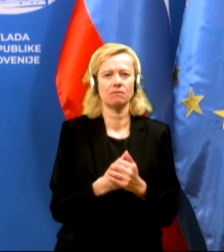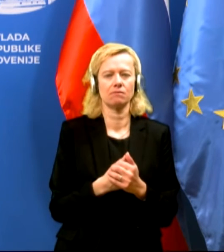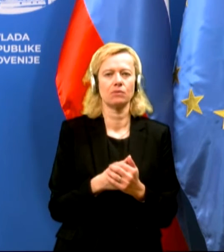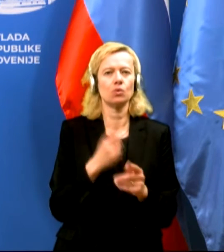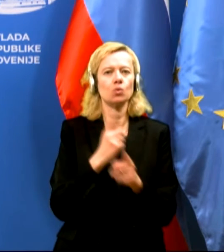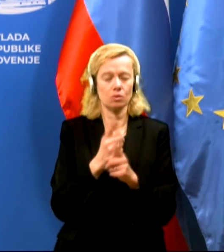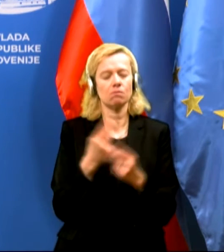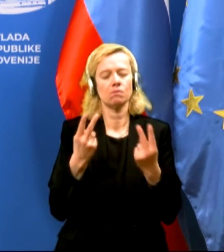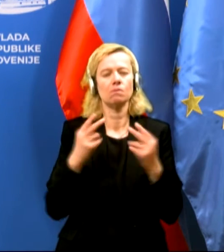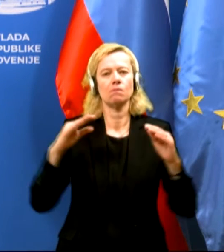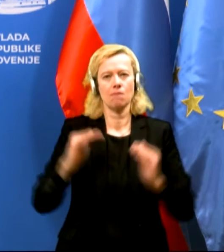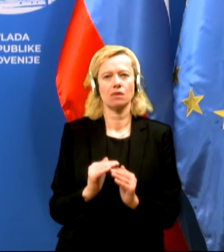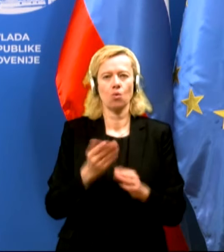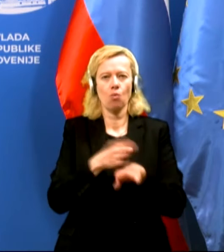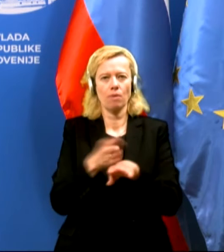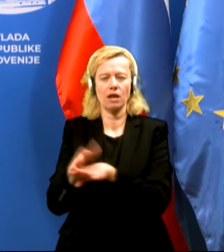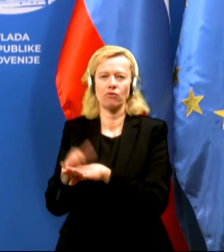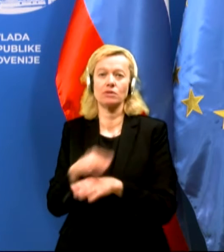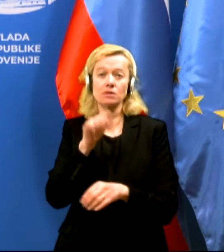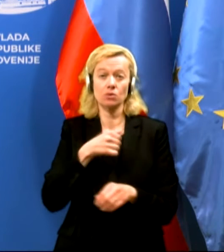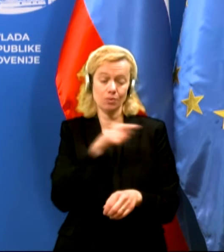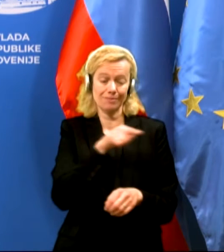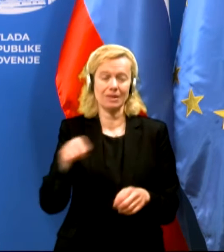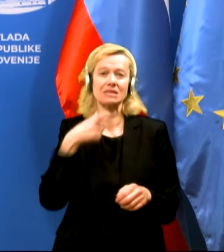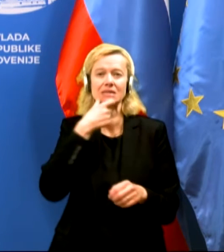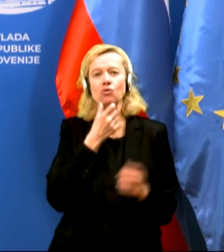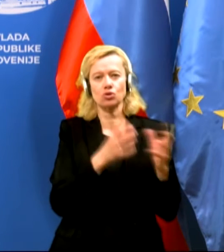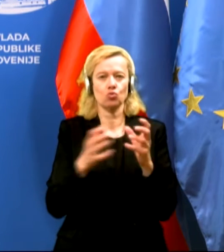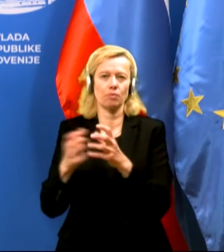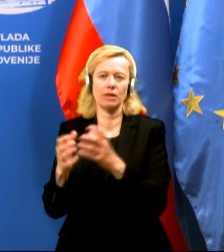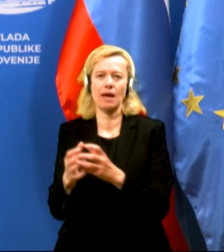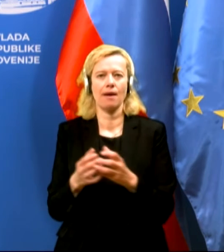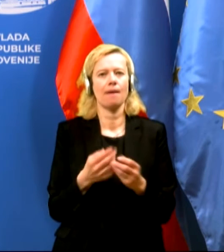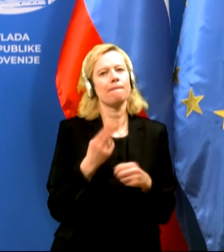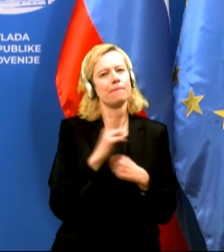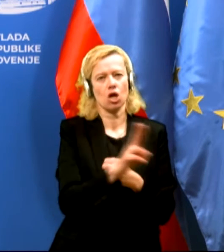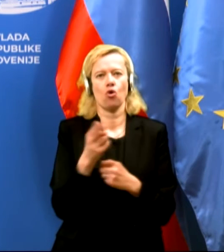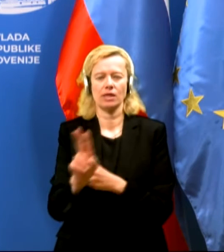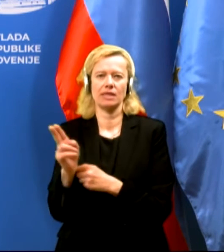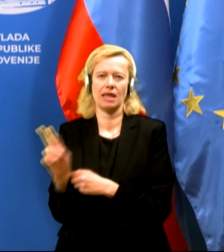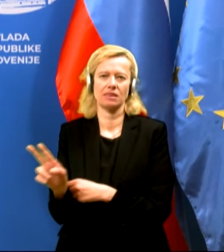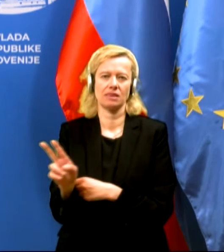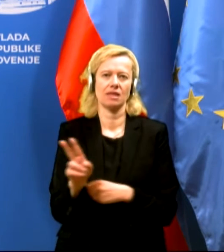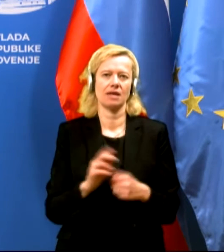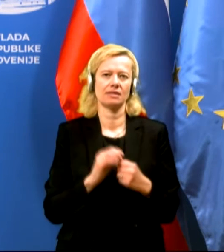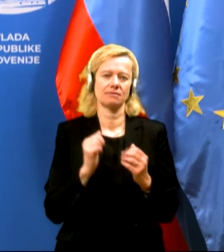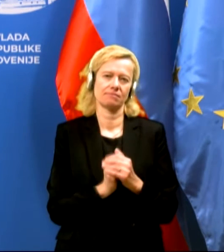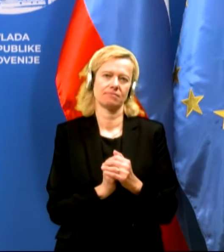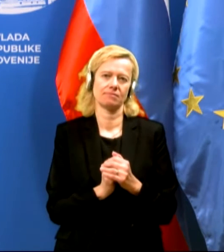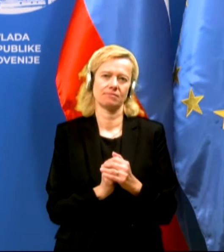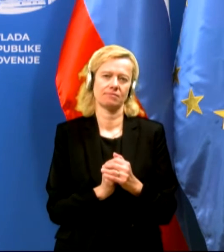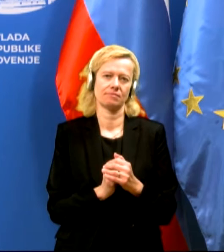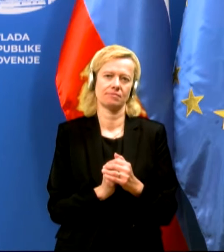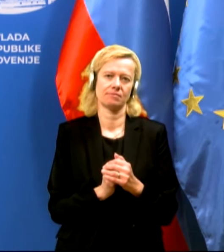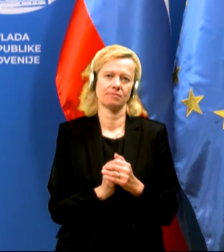pomembno manjšo umrljivost. Zato so te starostne skupine tiste prioritetne za omenjenimi